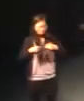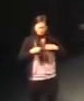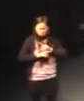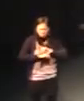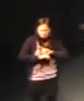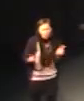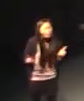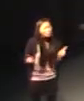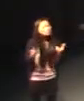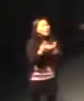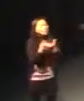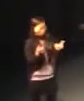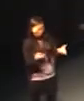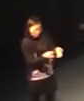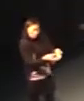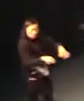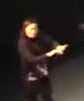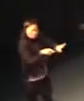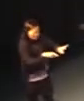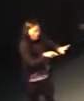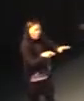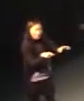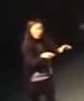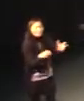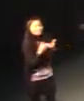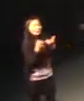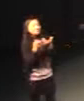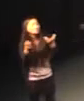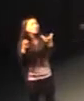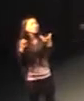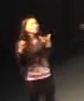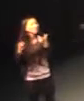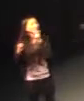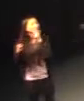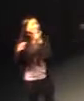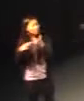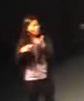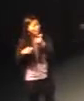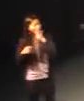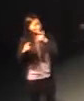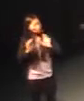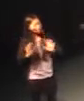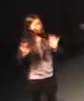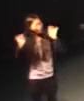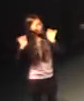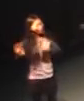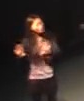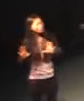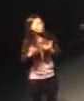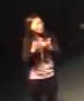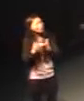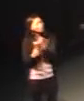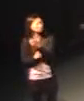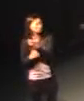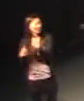ce territoire donc c'est par exemple le royaume uni qui refuse la prétention de l'argentine sur